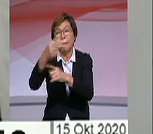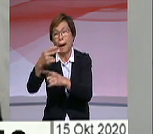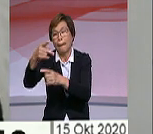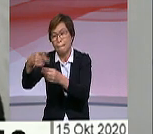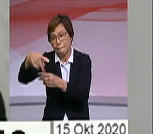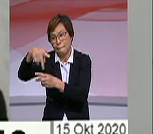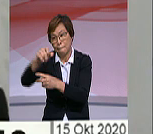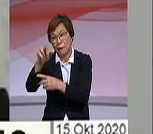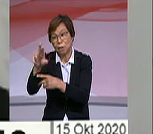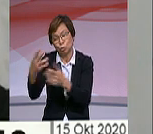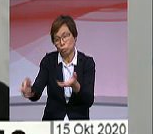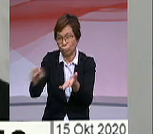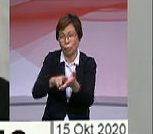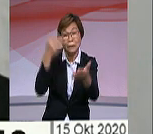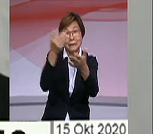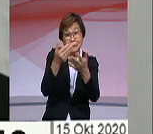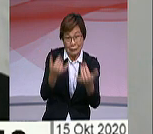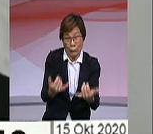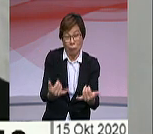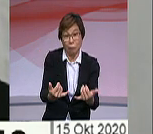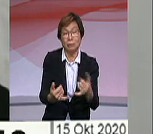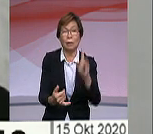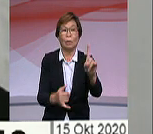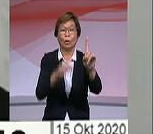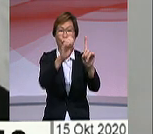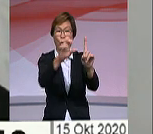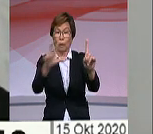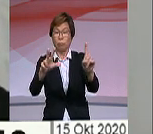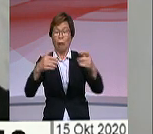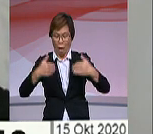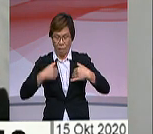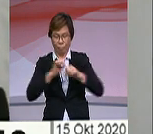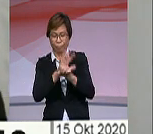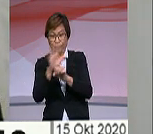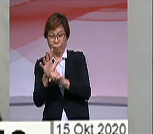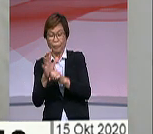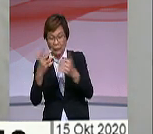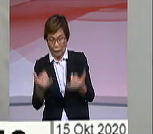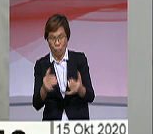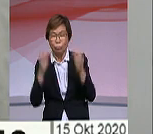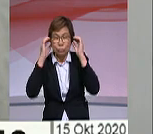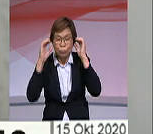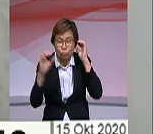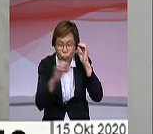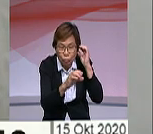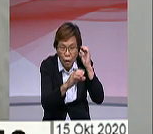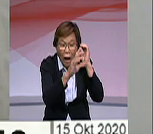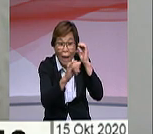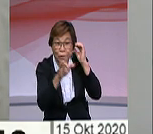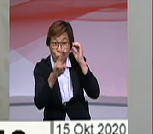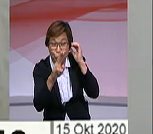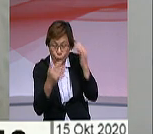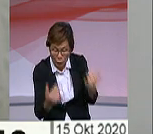telah dilaporkan. Sehingga kini, terdapat 103 kes positif COVID-19 yang sedang dirawat di unit rawatan